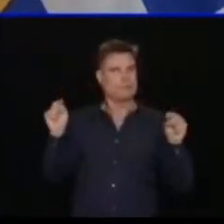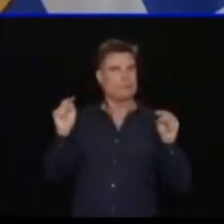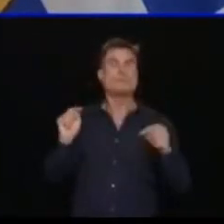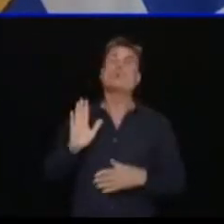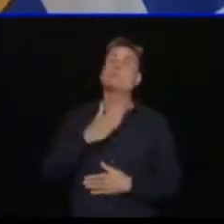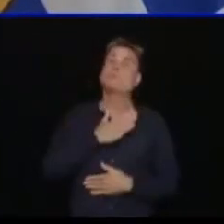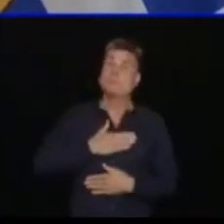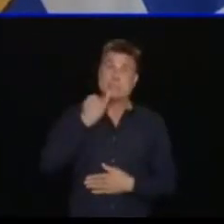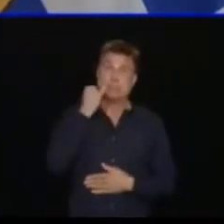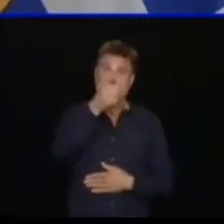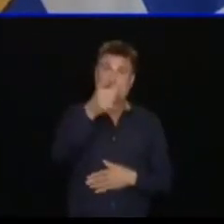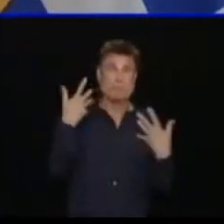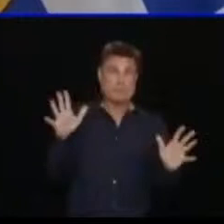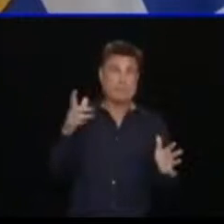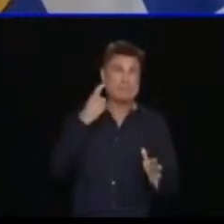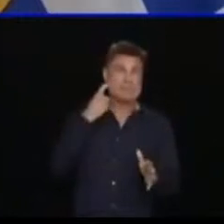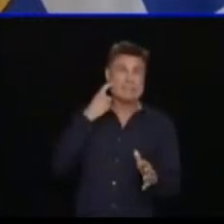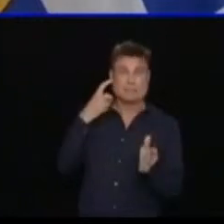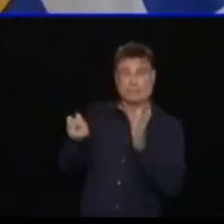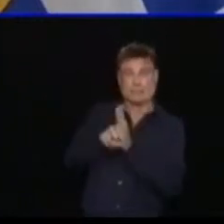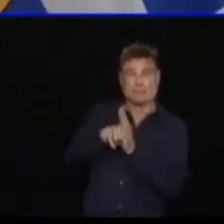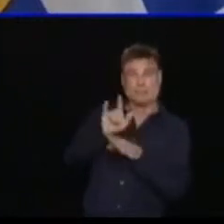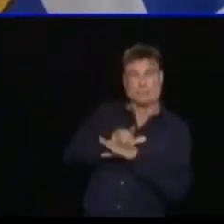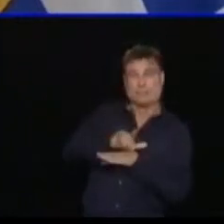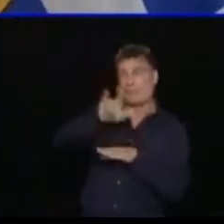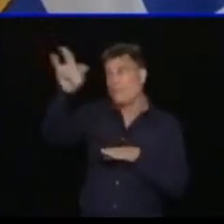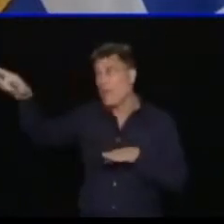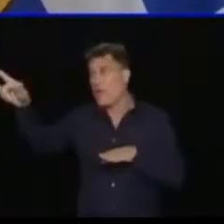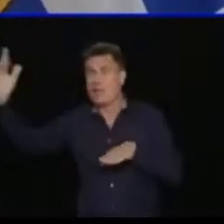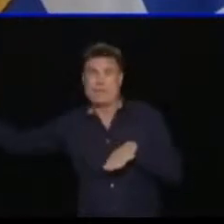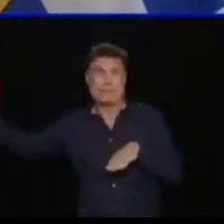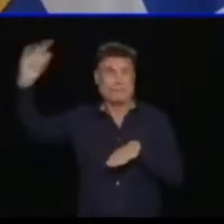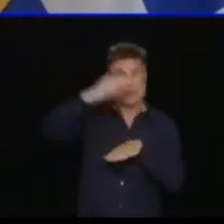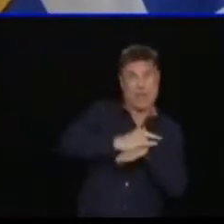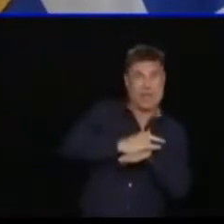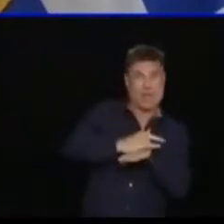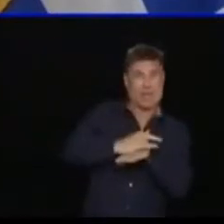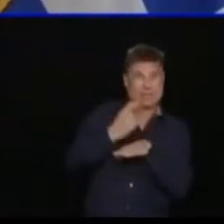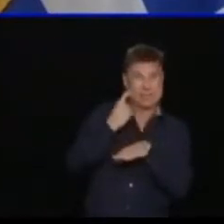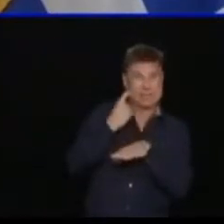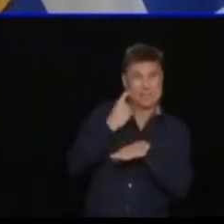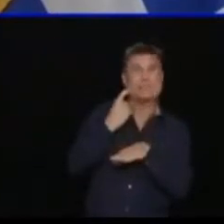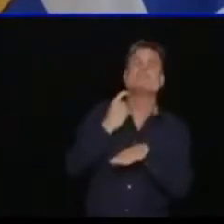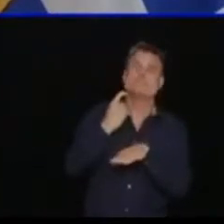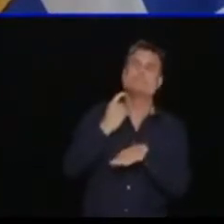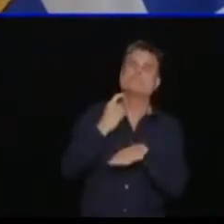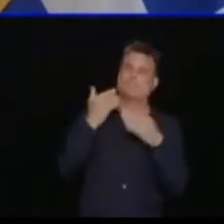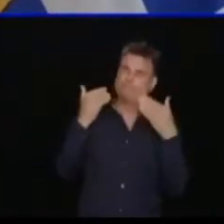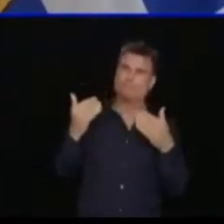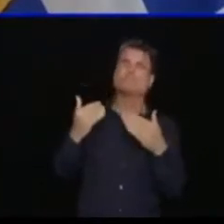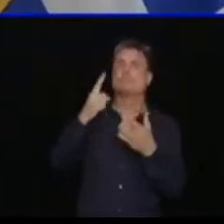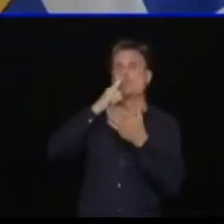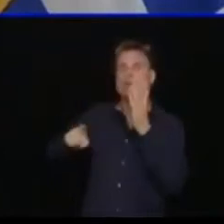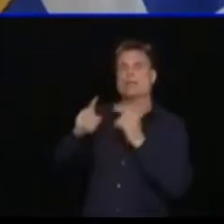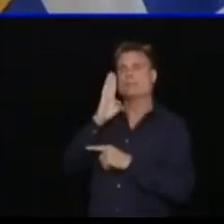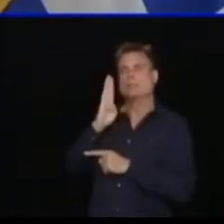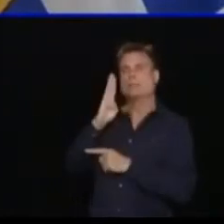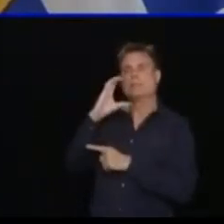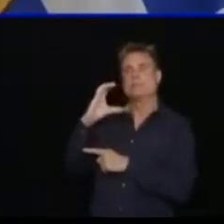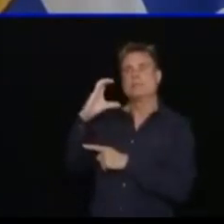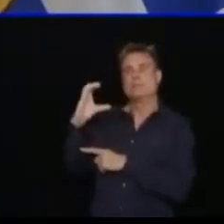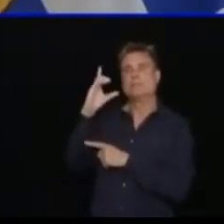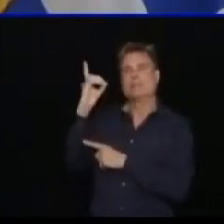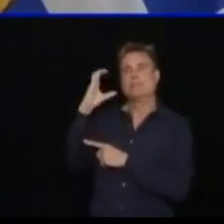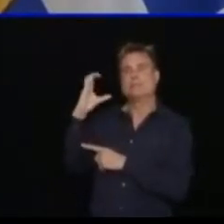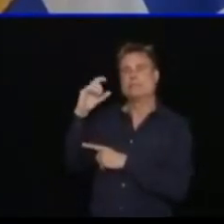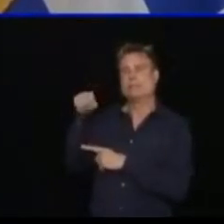去向我们 BC CDC 那向我们汇报，向我们联系，由我们联系啊。那么